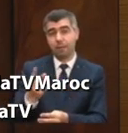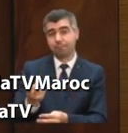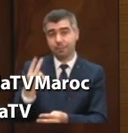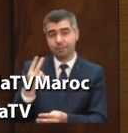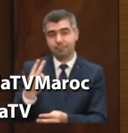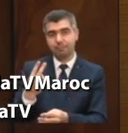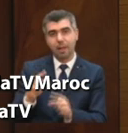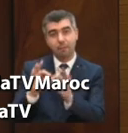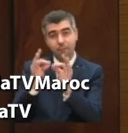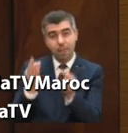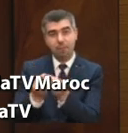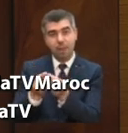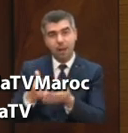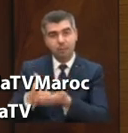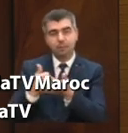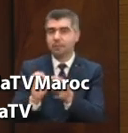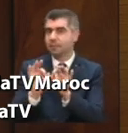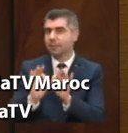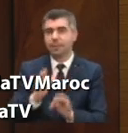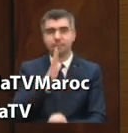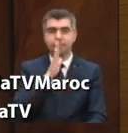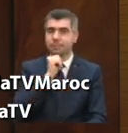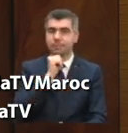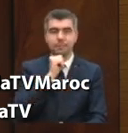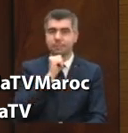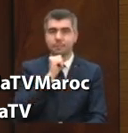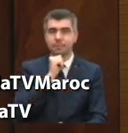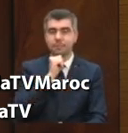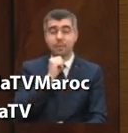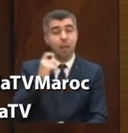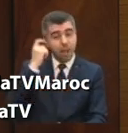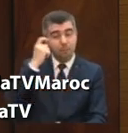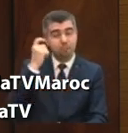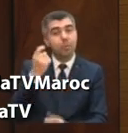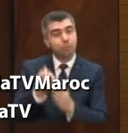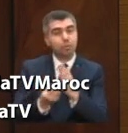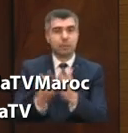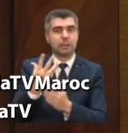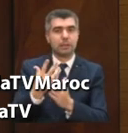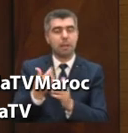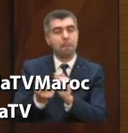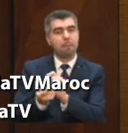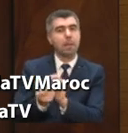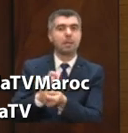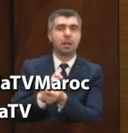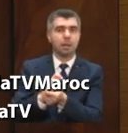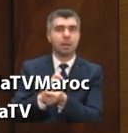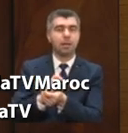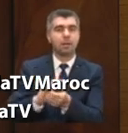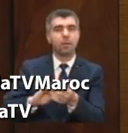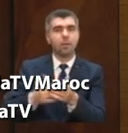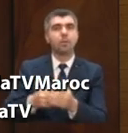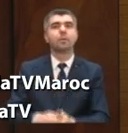يمكنناش تعيل أسرة وخا تكون مكونة غير من الفردين أو 3 أفراد. سيد الوزير، خصنا نفكروا بشكل جماعي وبشكل هادئ في الوضعية